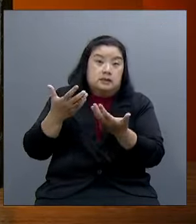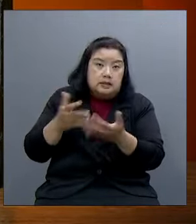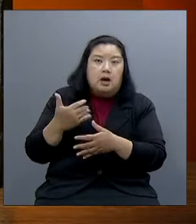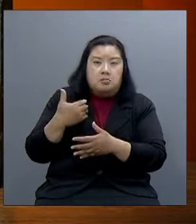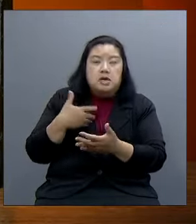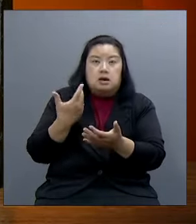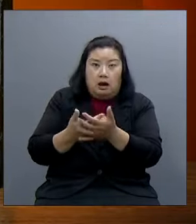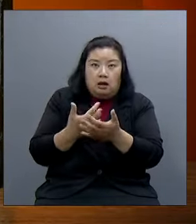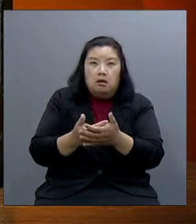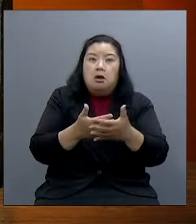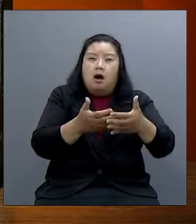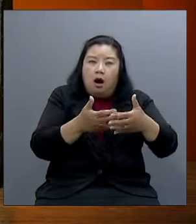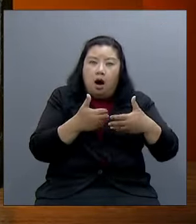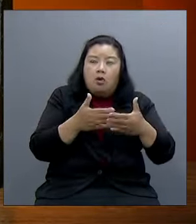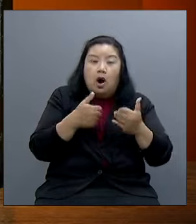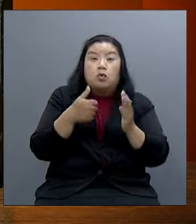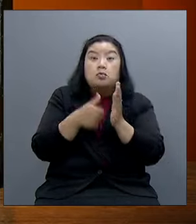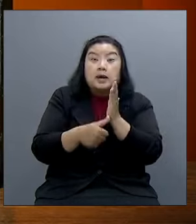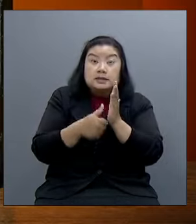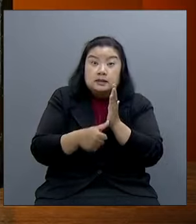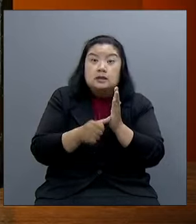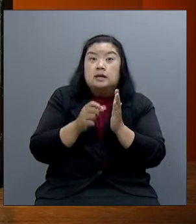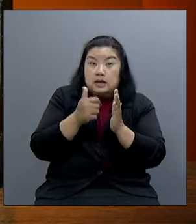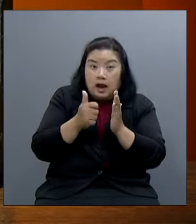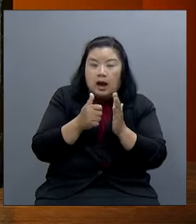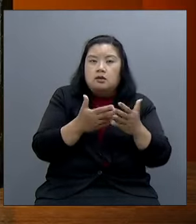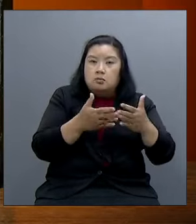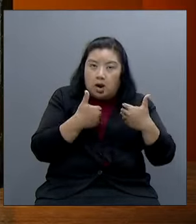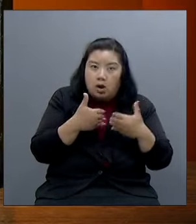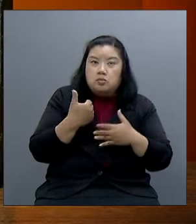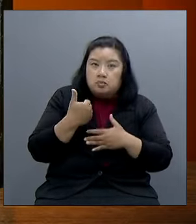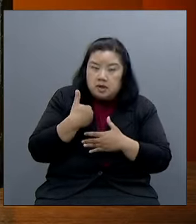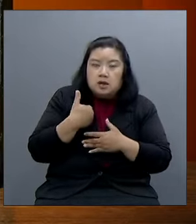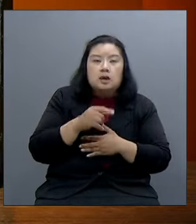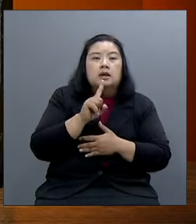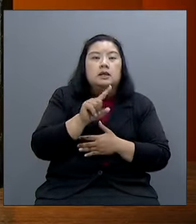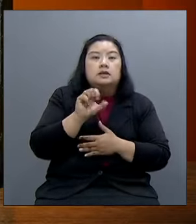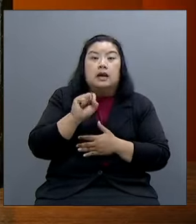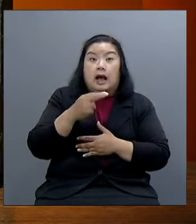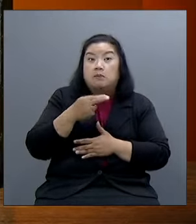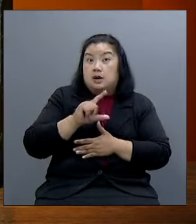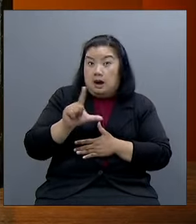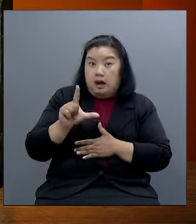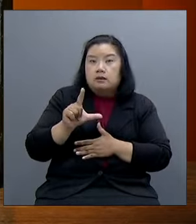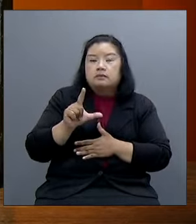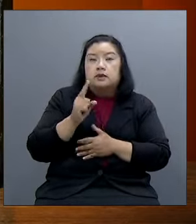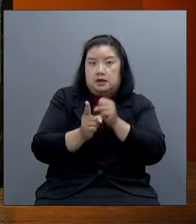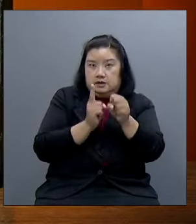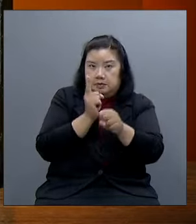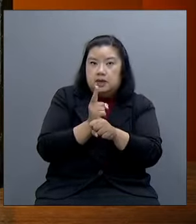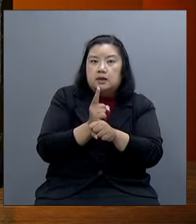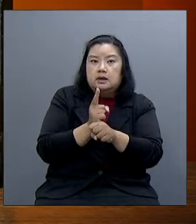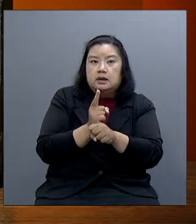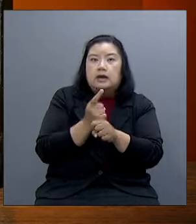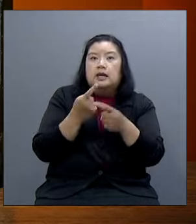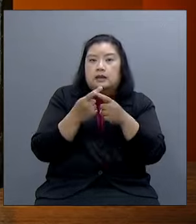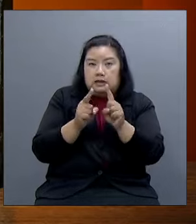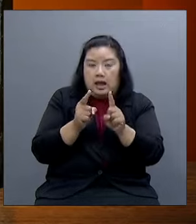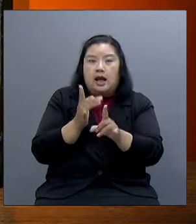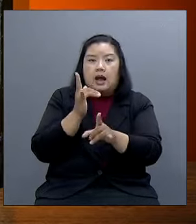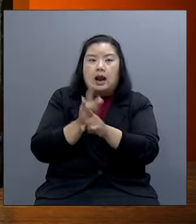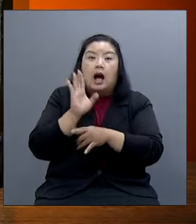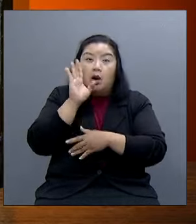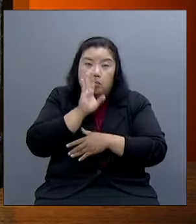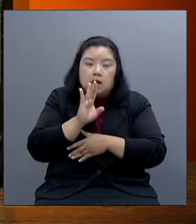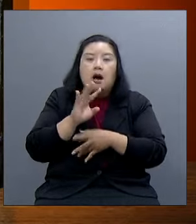ได้จากภาษีเครื่องดื่มแอลกอฮอล์อยู่ที่ 150,000 ล้านบาทในปีเดียวกันในทางตรงกันข้ามค่ะเครื่องดื่มแอลกอฮอล์ก็สร้างต้นทุน